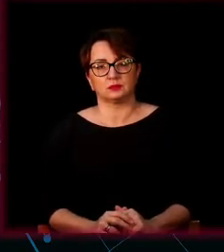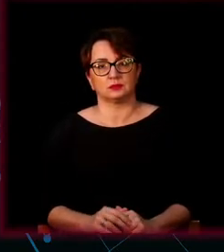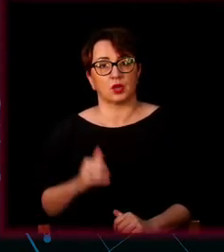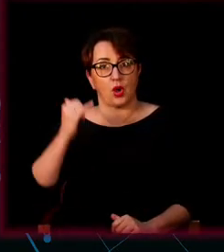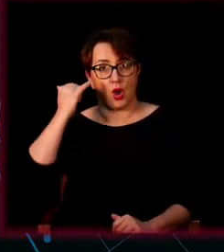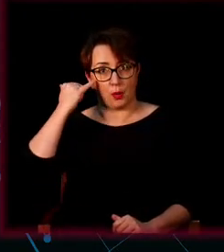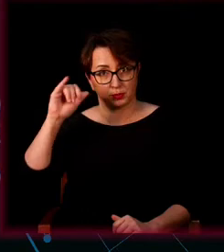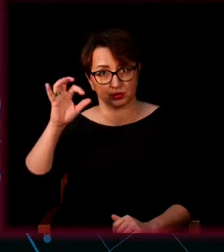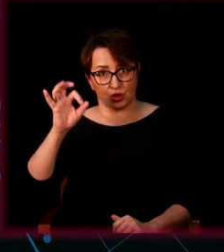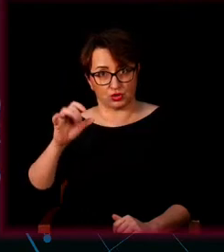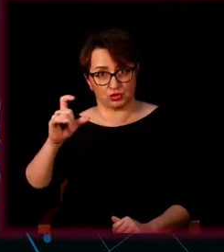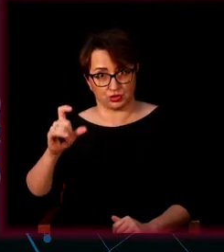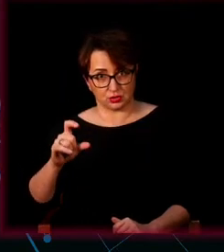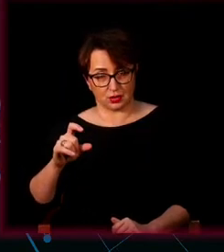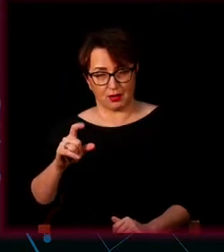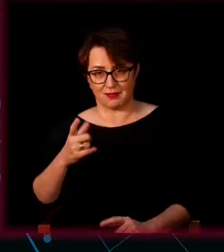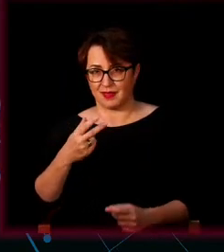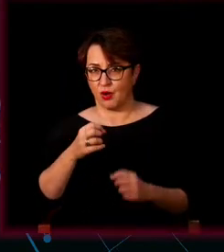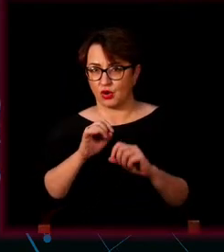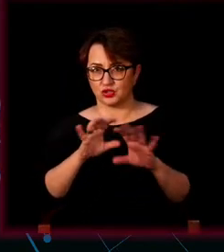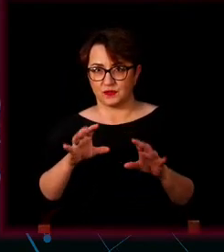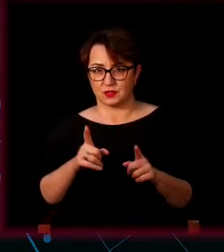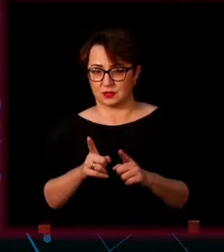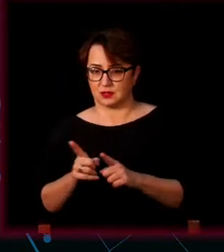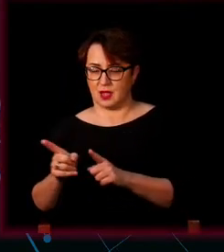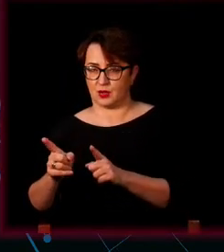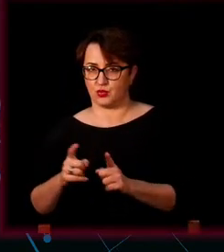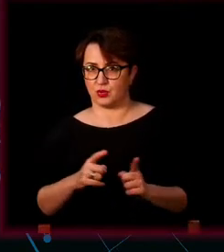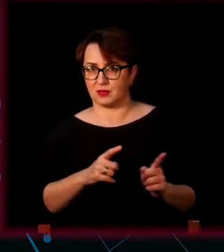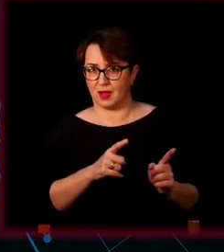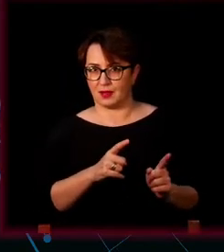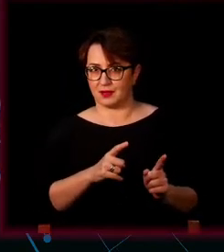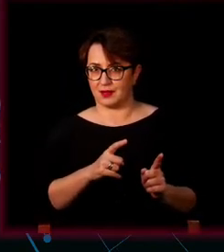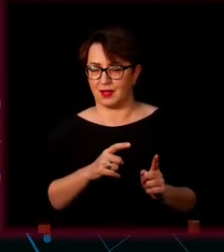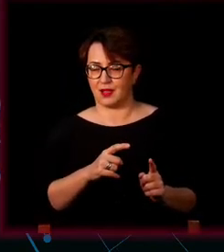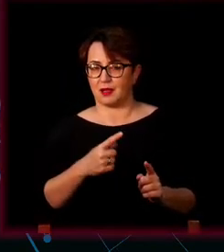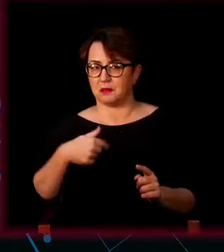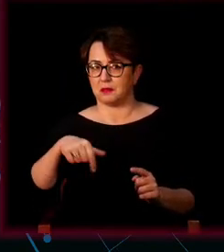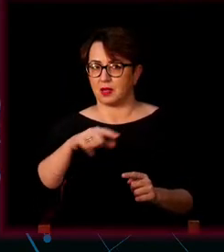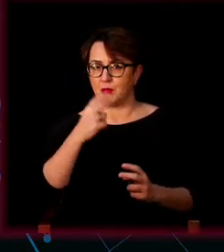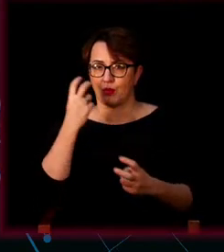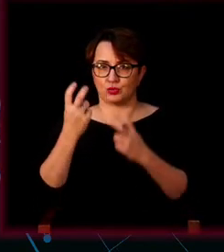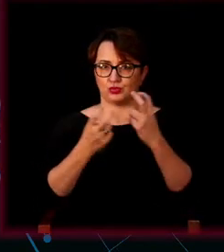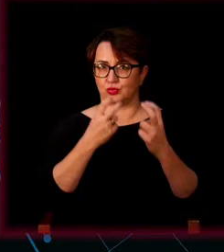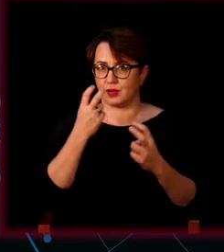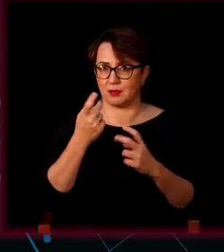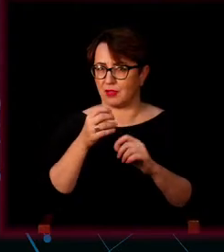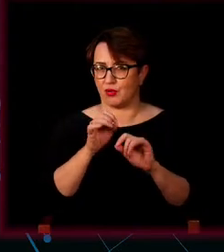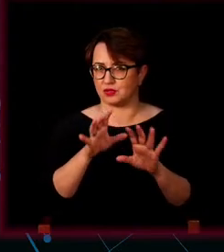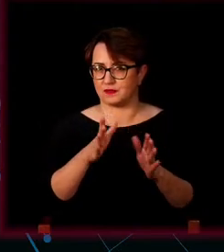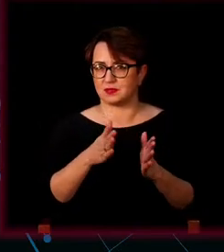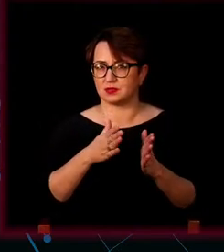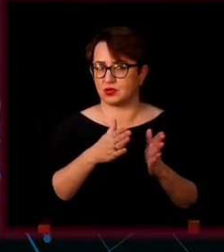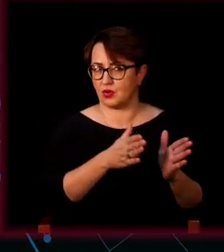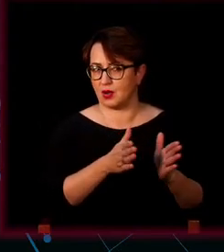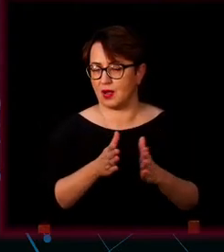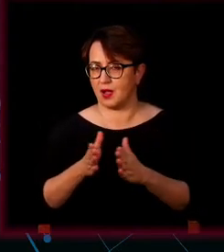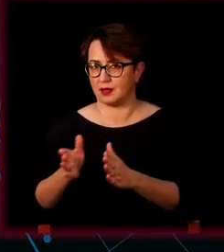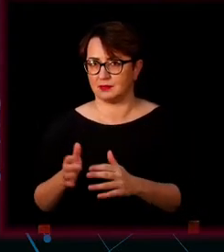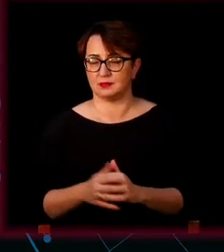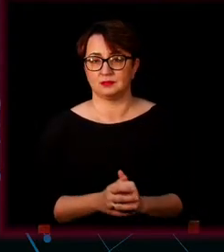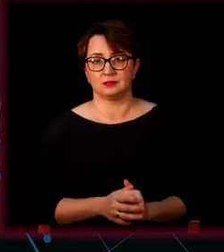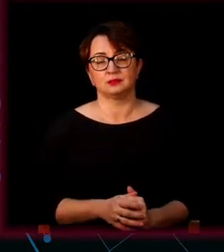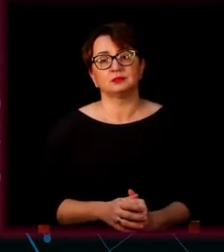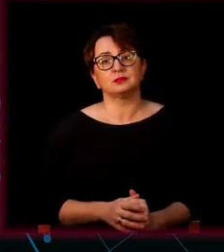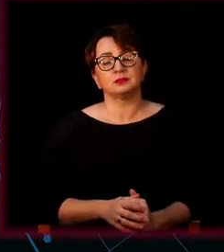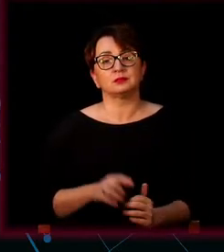obcości i jakby nieoczywistym wektorze czasem, w jakim się kieruje to nasze poszukiwanie. Także, że tak jak mówię,